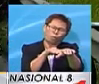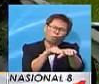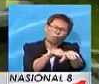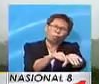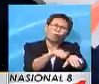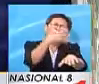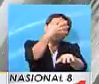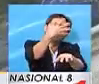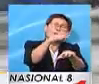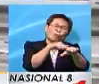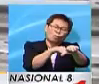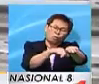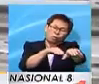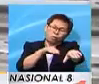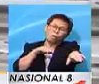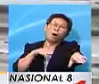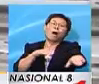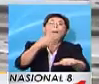14